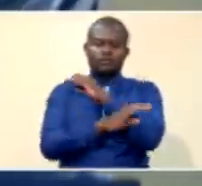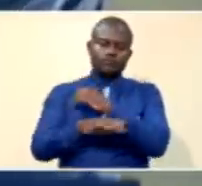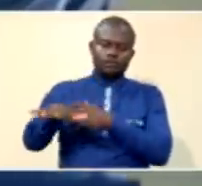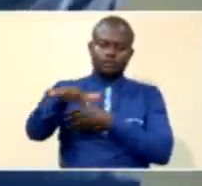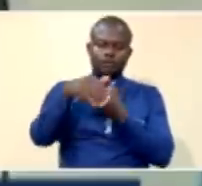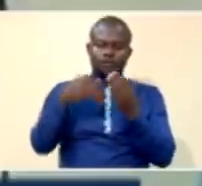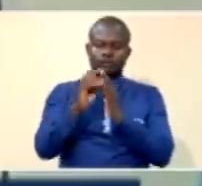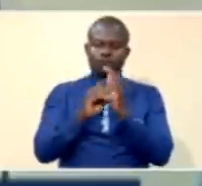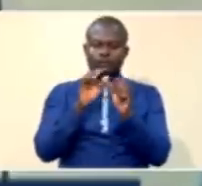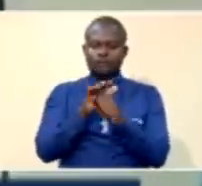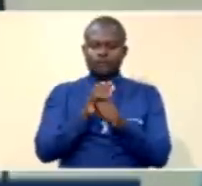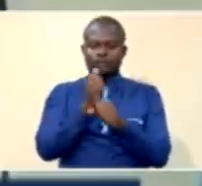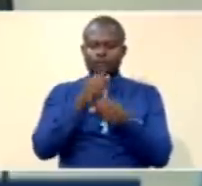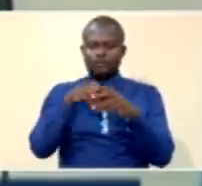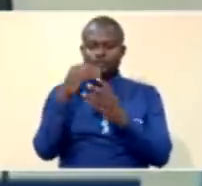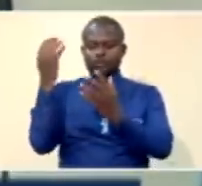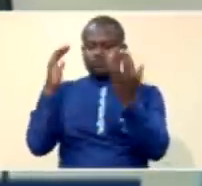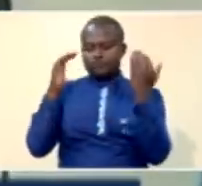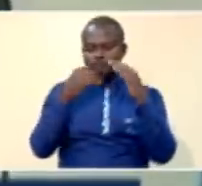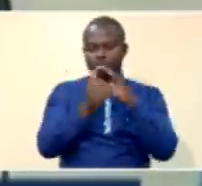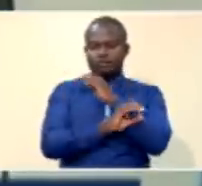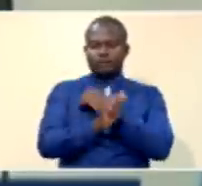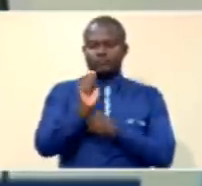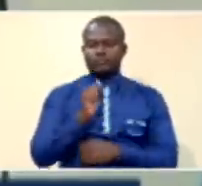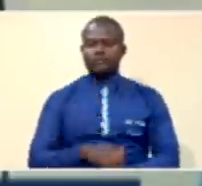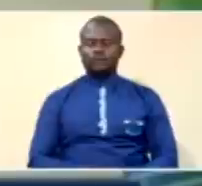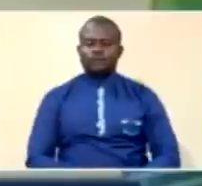mu karere cyane ikorera mashyamba y'igihugu